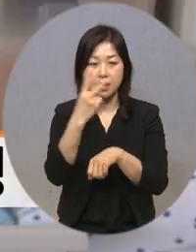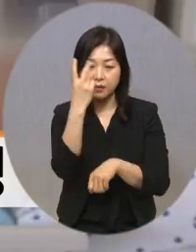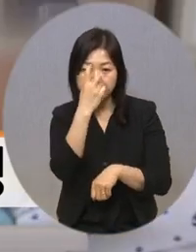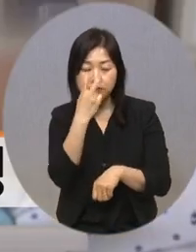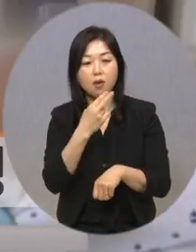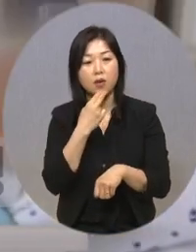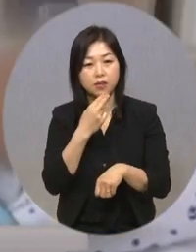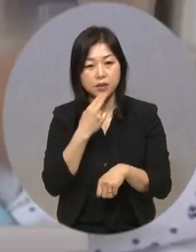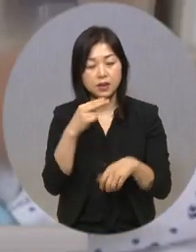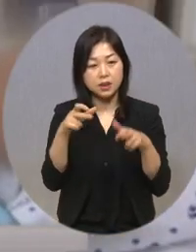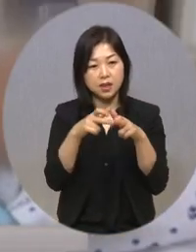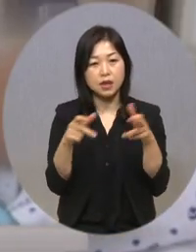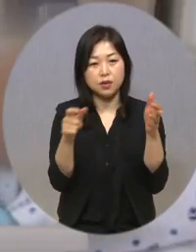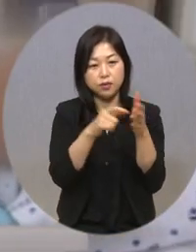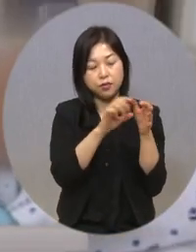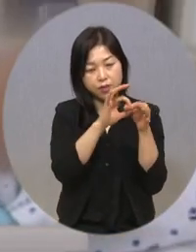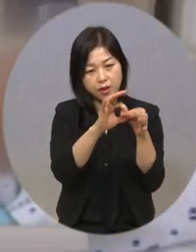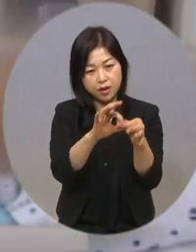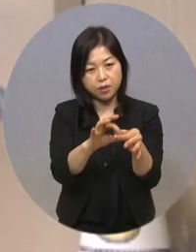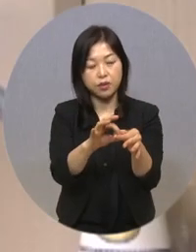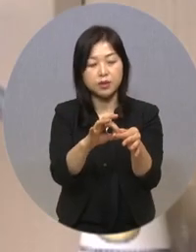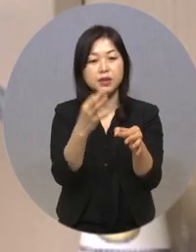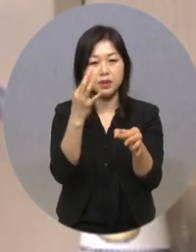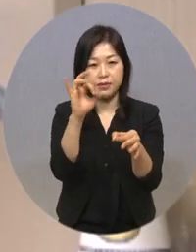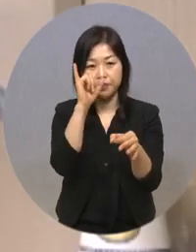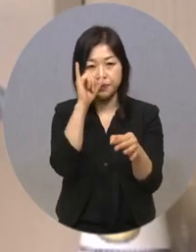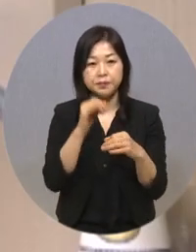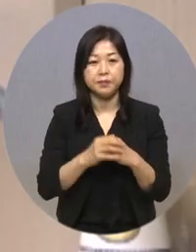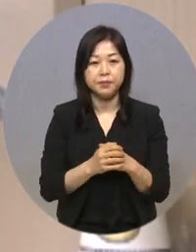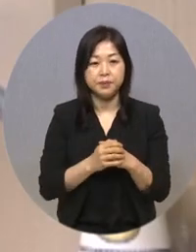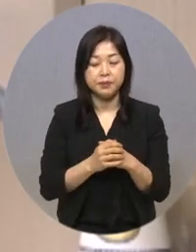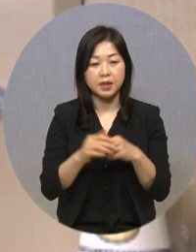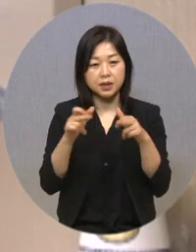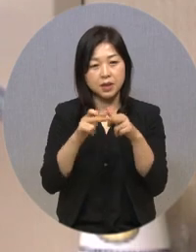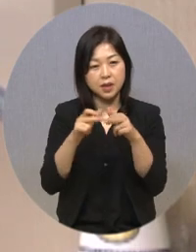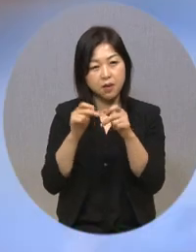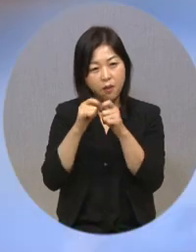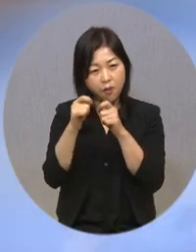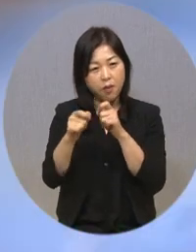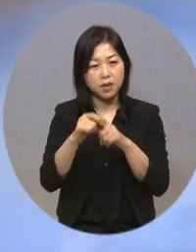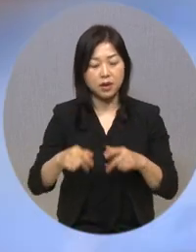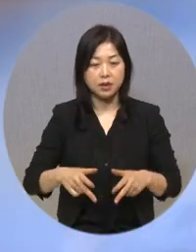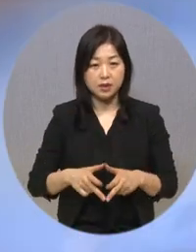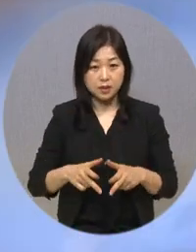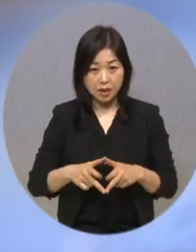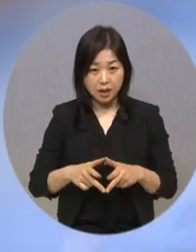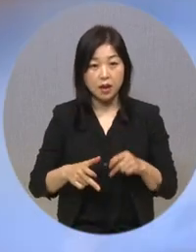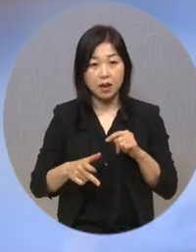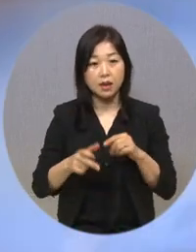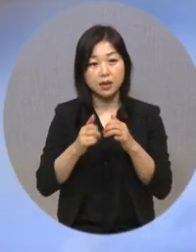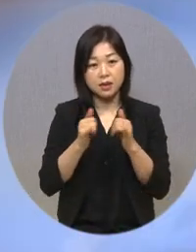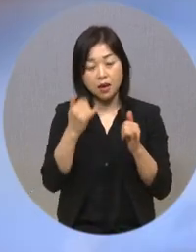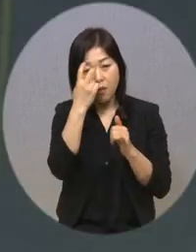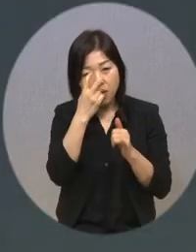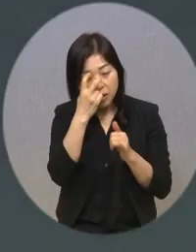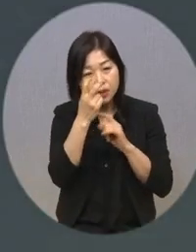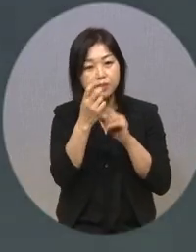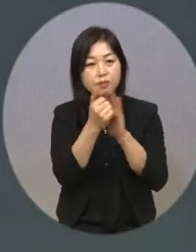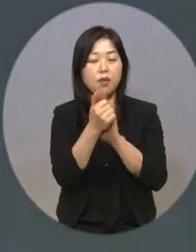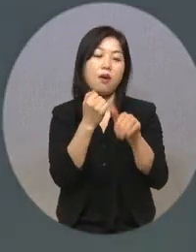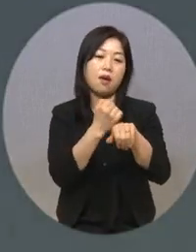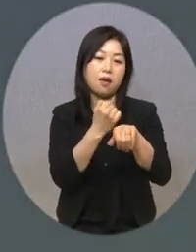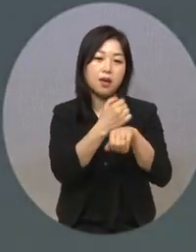등록을 유지하도록 했습니다. 이와 함께 연구장애 신장장애인에 대한 사후 관리를 강화해